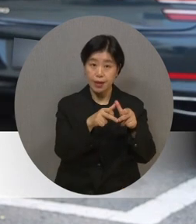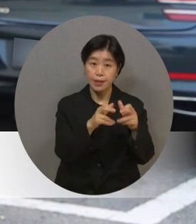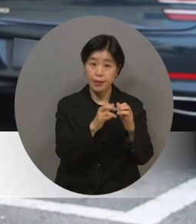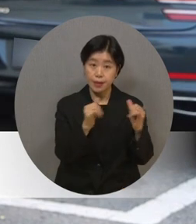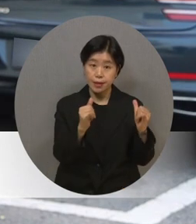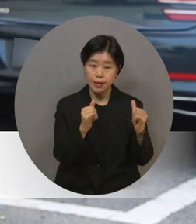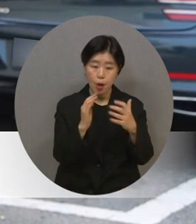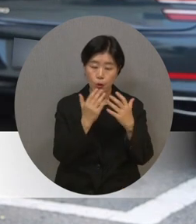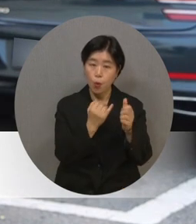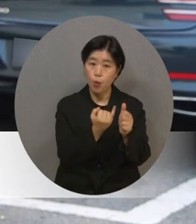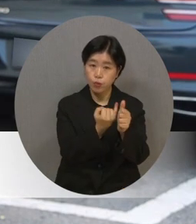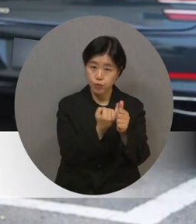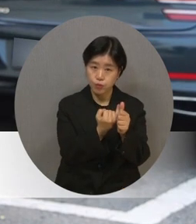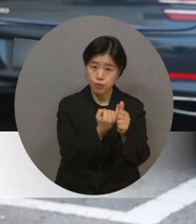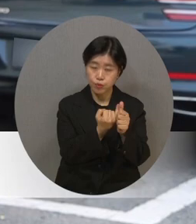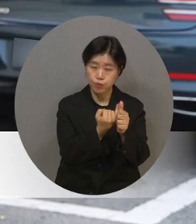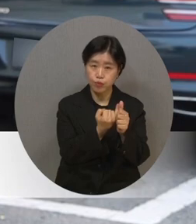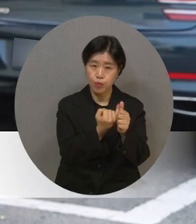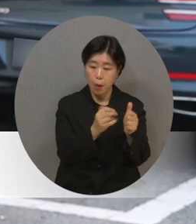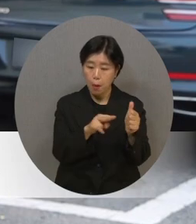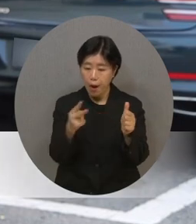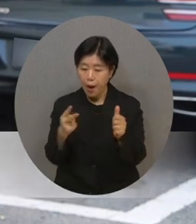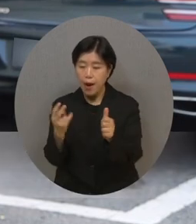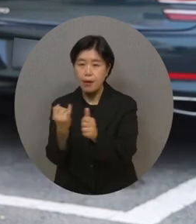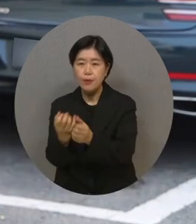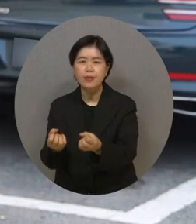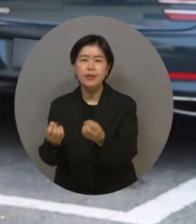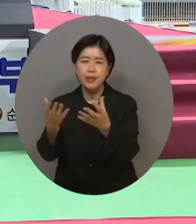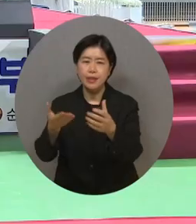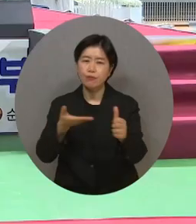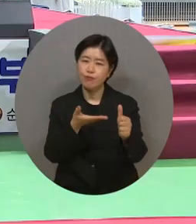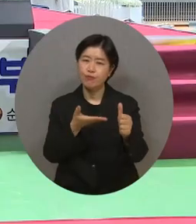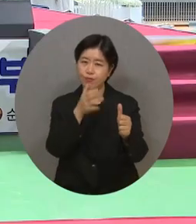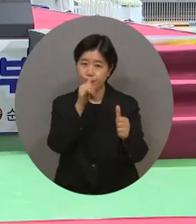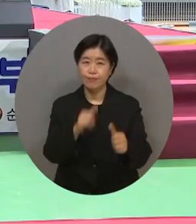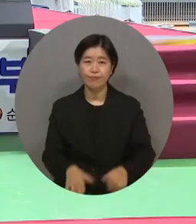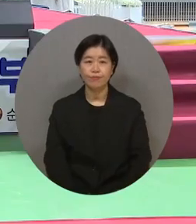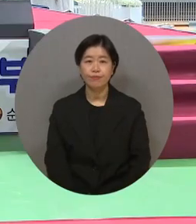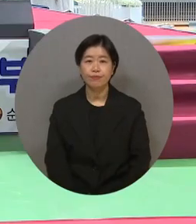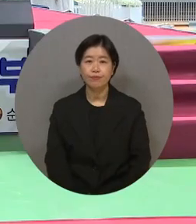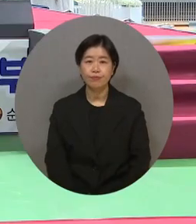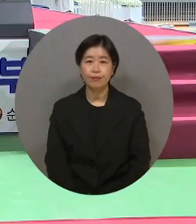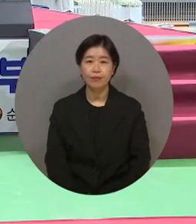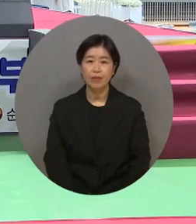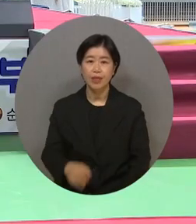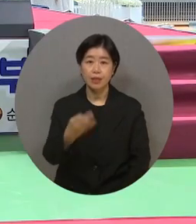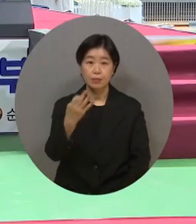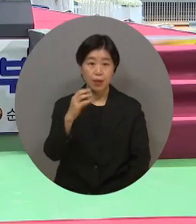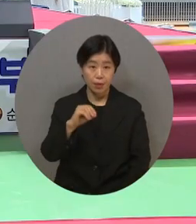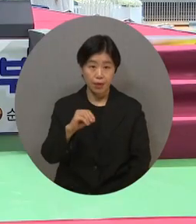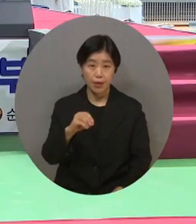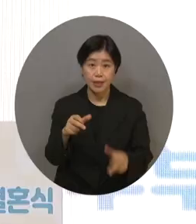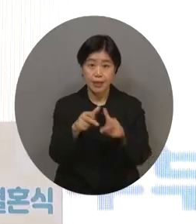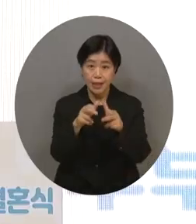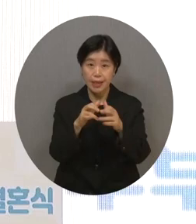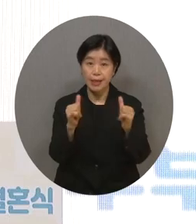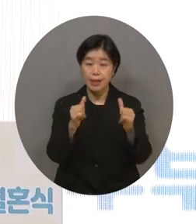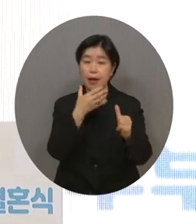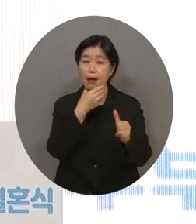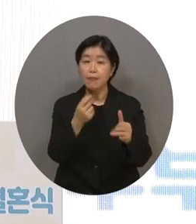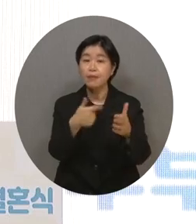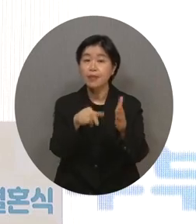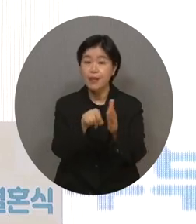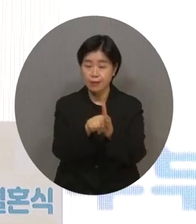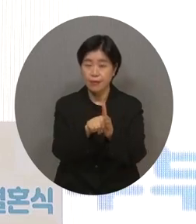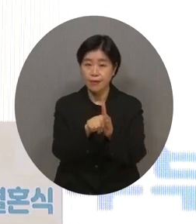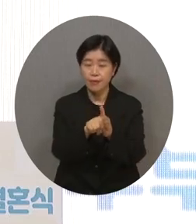합동 결혼식과 신혼여행을 지원하는 뜻깊은 행사입니다. 전남도는 14만여 장애인의 행복을 위해 장애인